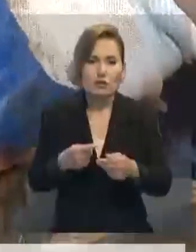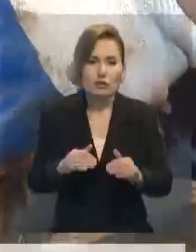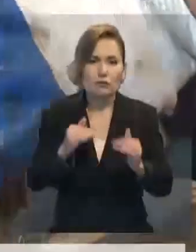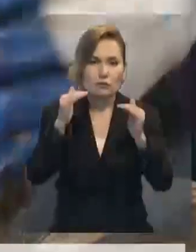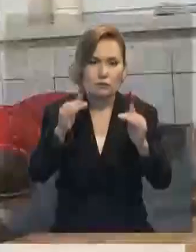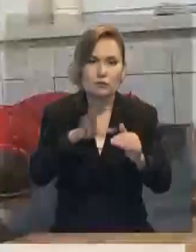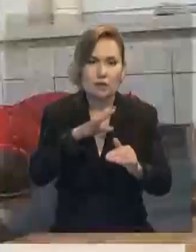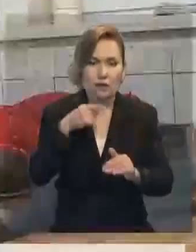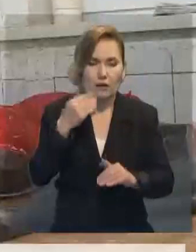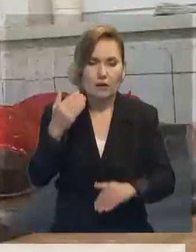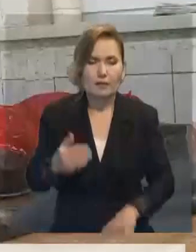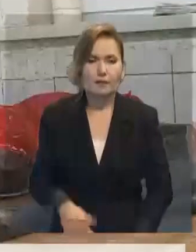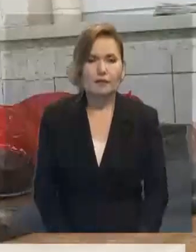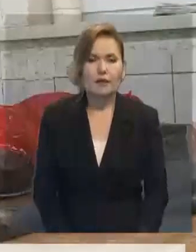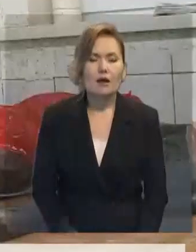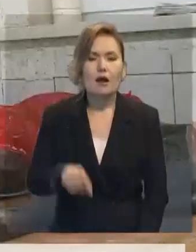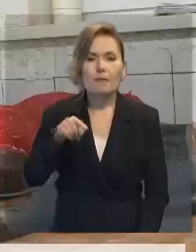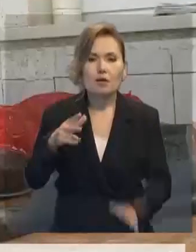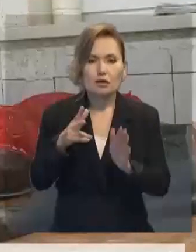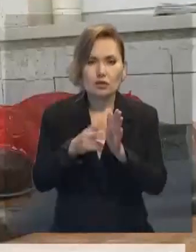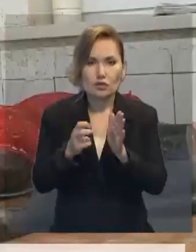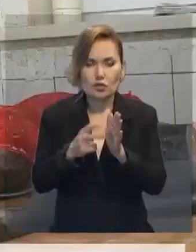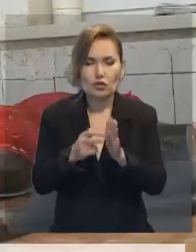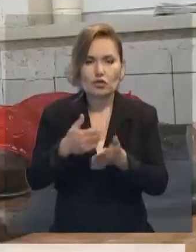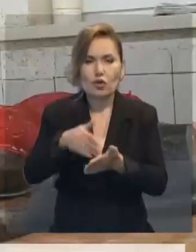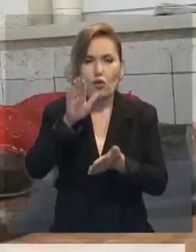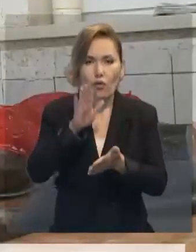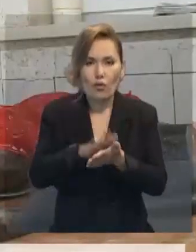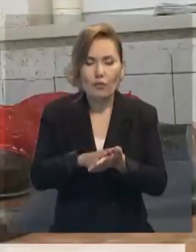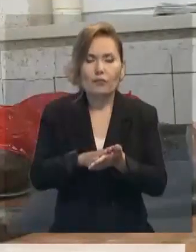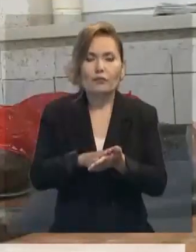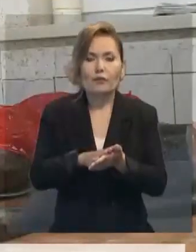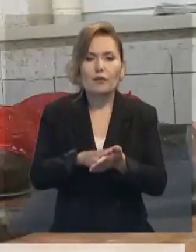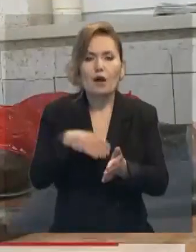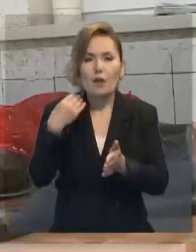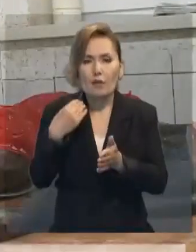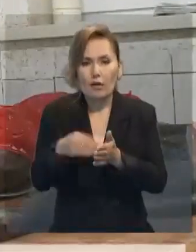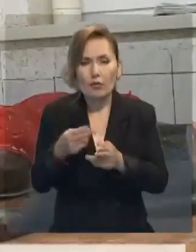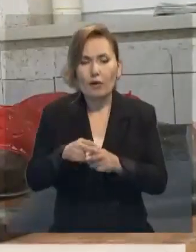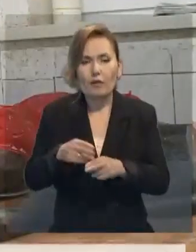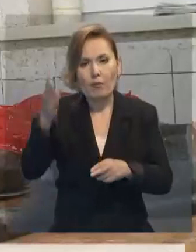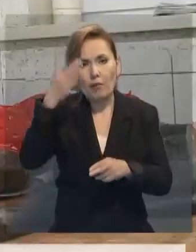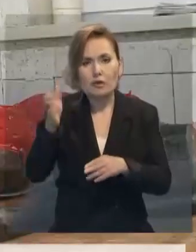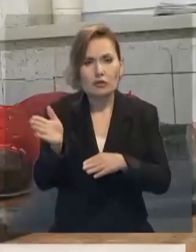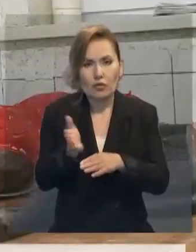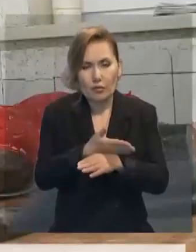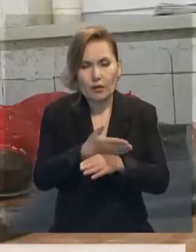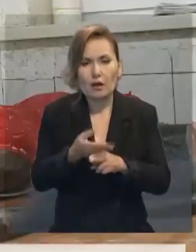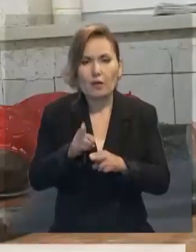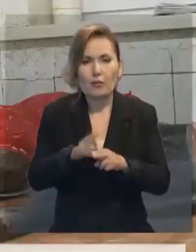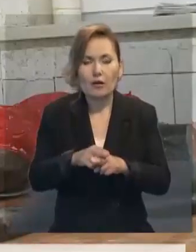береді. 1800-ден алып тұрсақ, bunun basını aptıstaymış, ne şek karını aptıstap, ne yetin. Orta